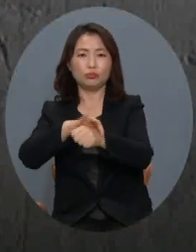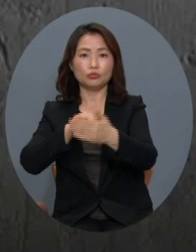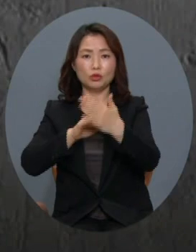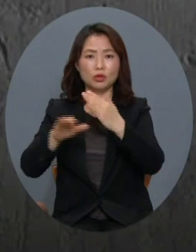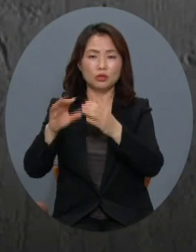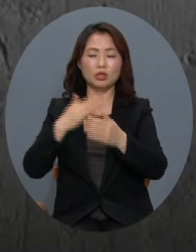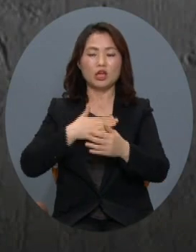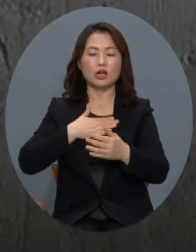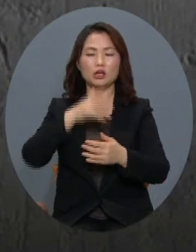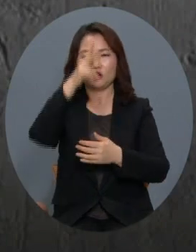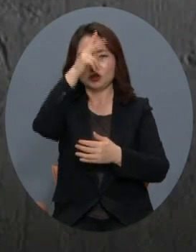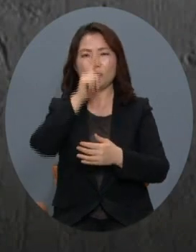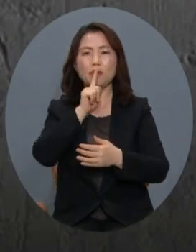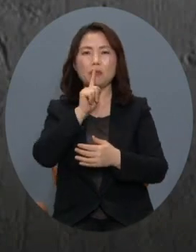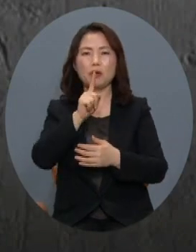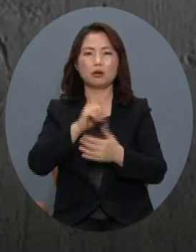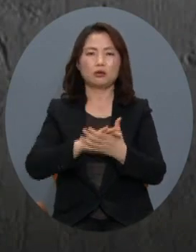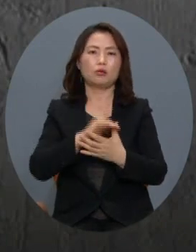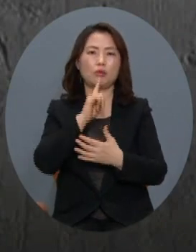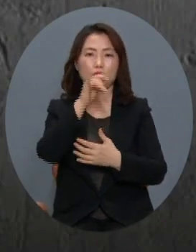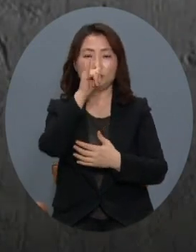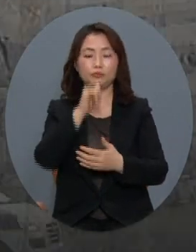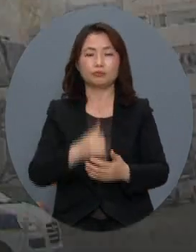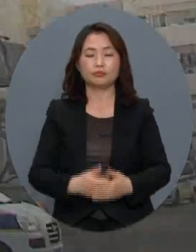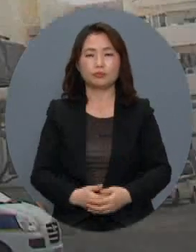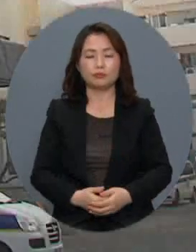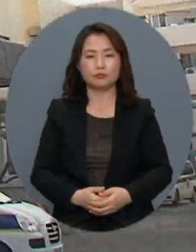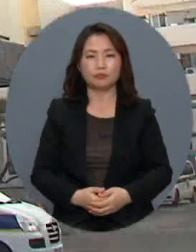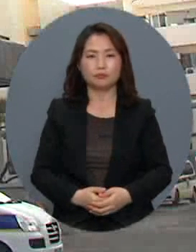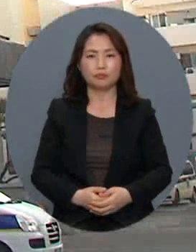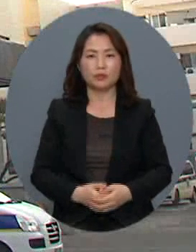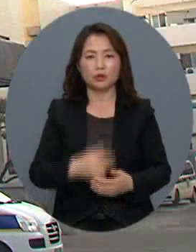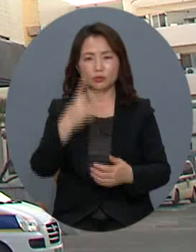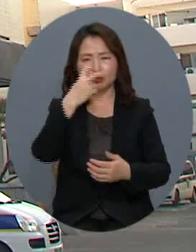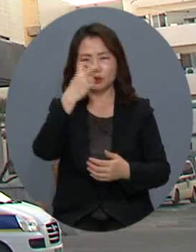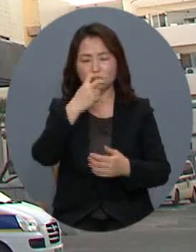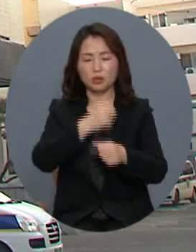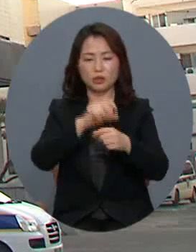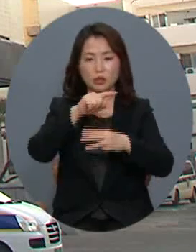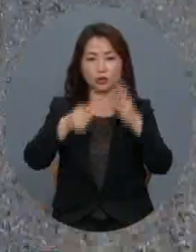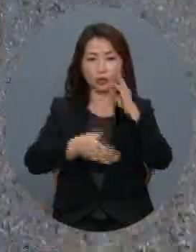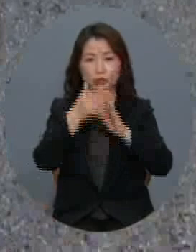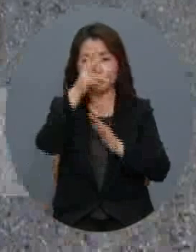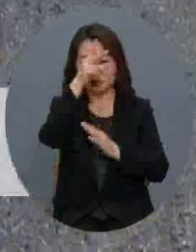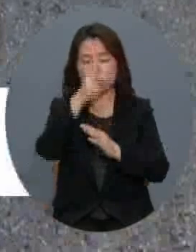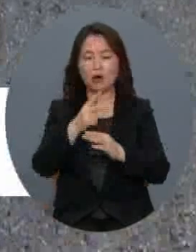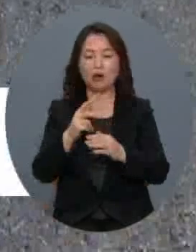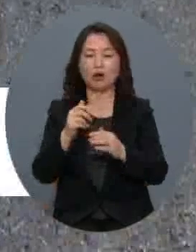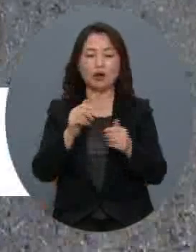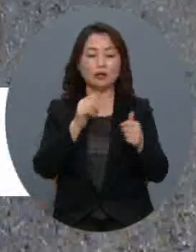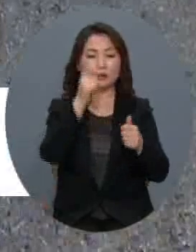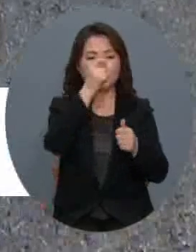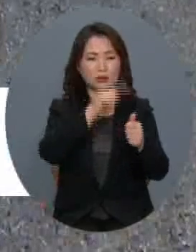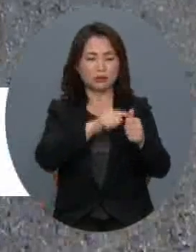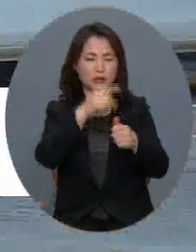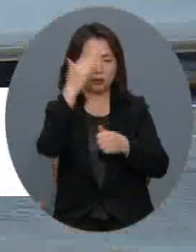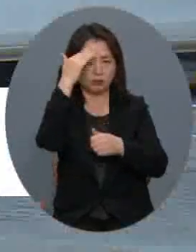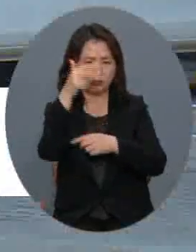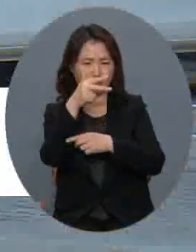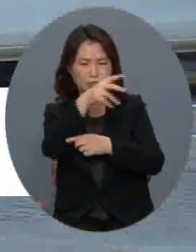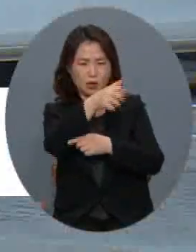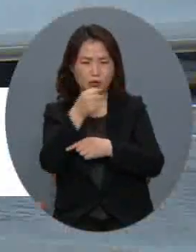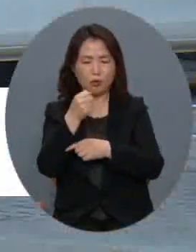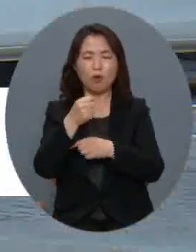내가 경찰관 인데 라며 말한 것으로 알려졌습니다 수사에 나선 상주 경찰서 늘 해당 택시의 블랙박스 등을